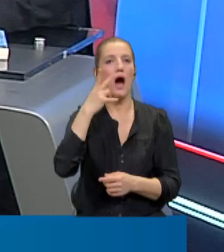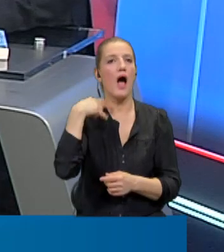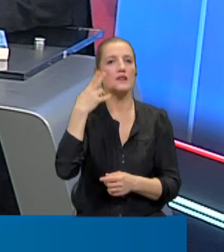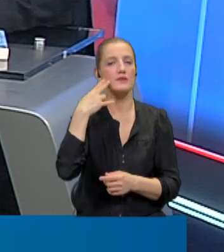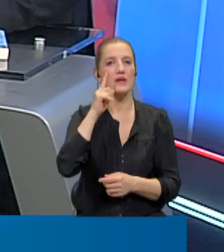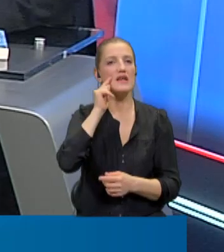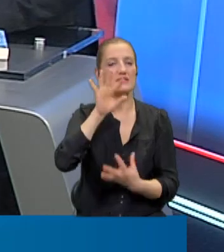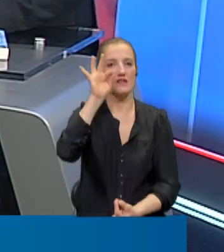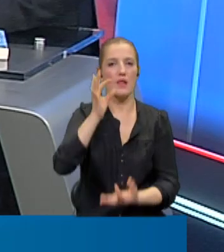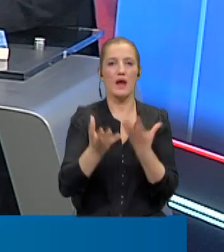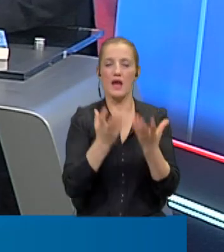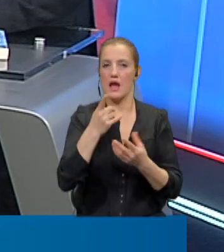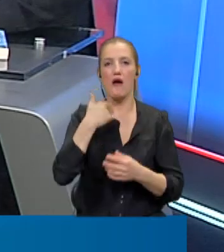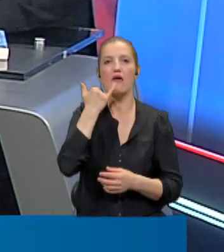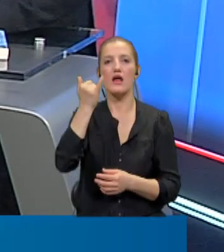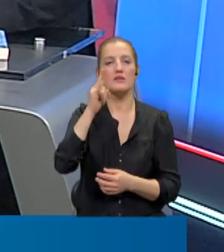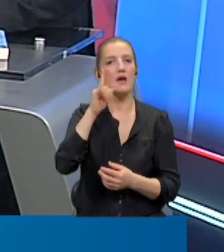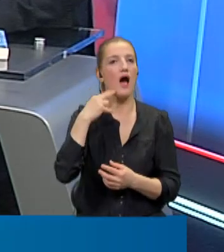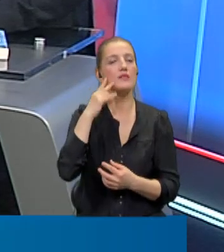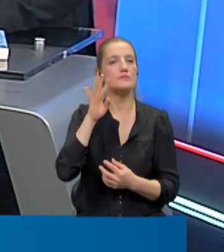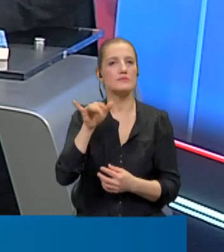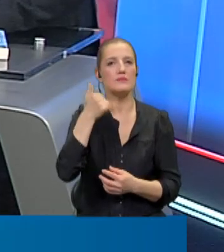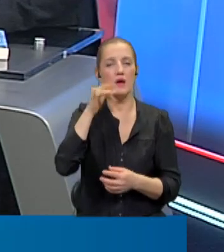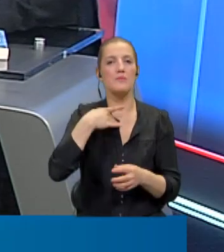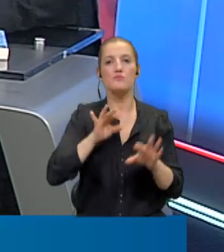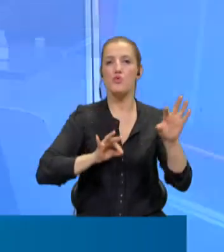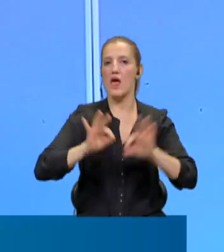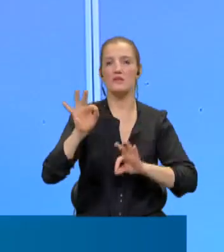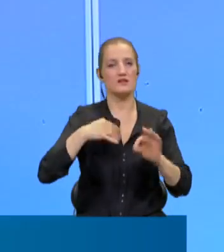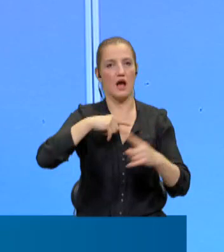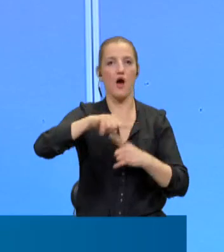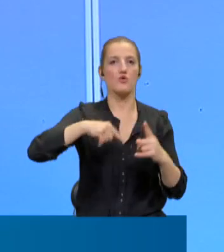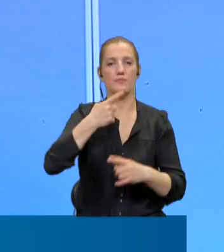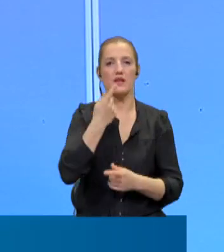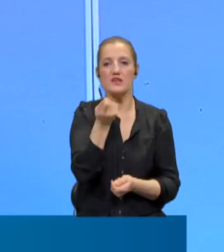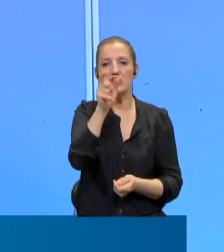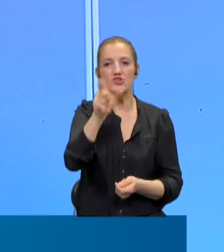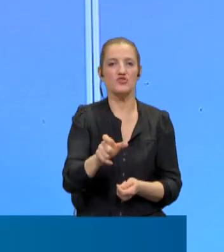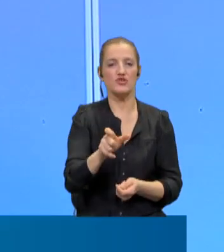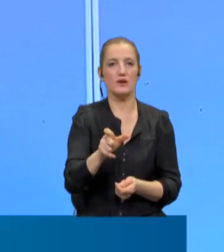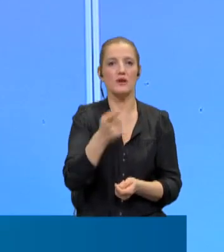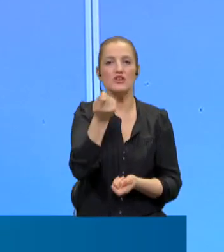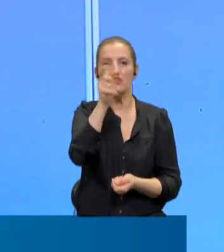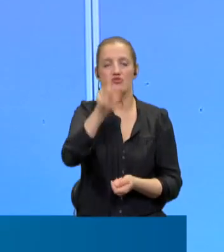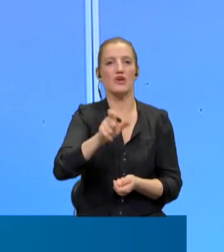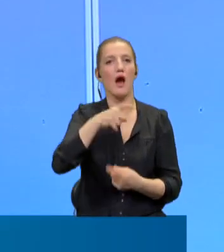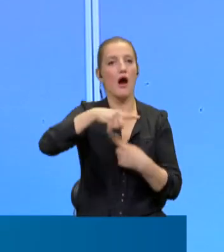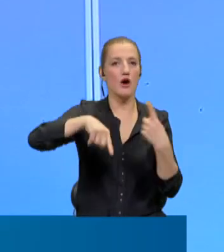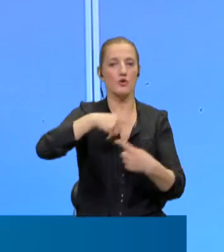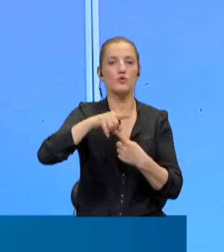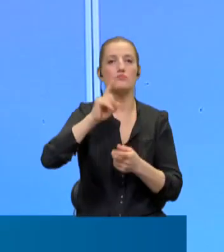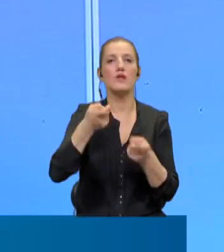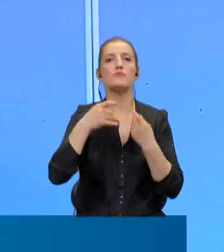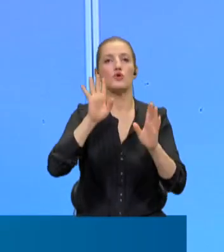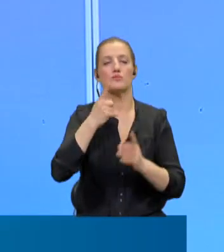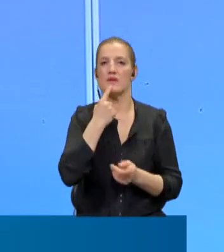hanımefendi İnsan kaynaklarını aradım falan biz mühendisi arıyoruz dediler Yaman dedim işte ben işçiyim işçi arıyor musunuz işçi